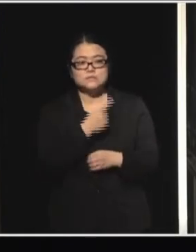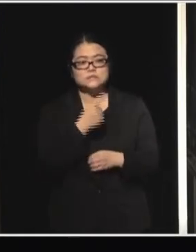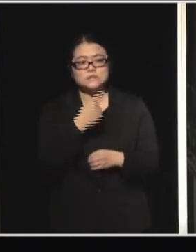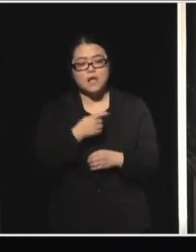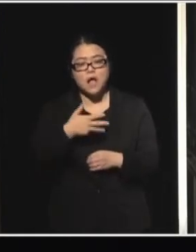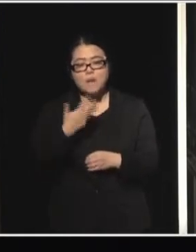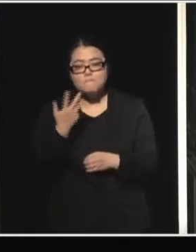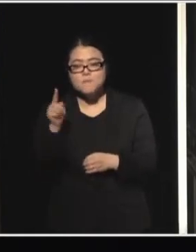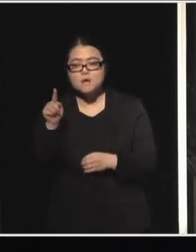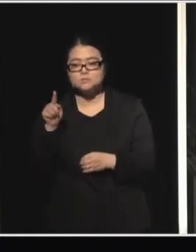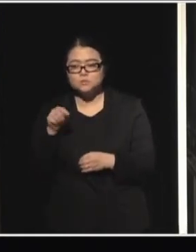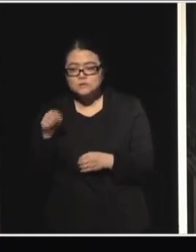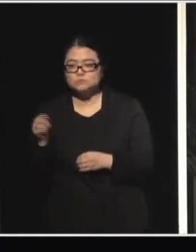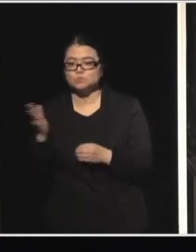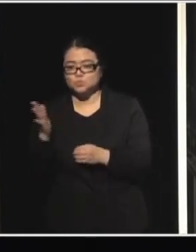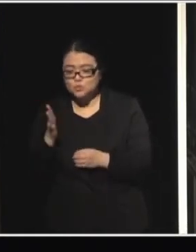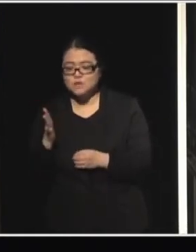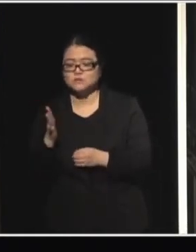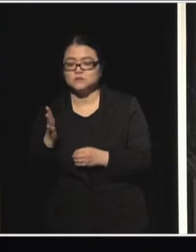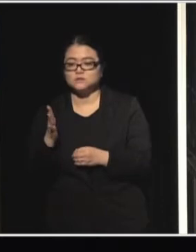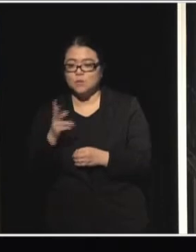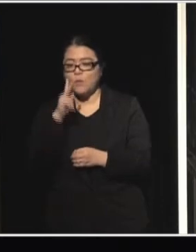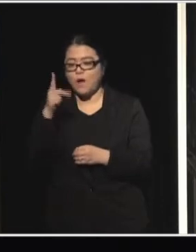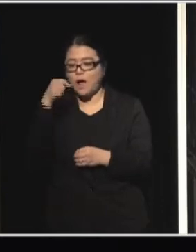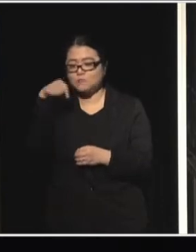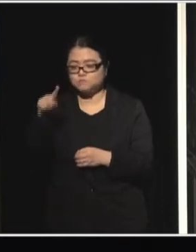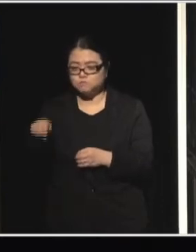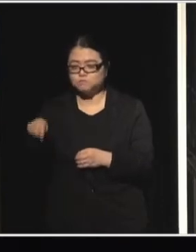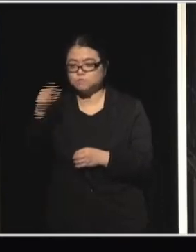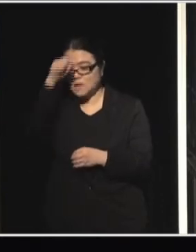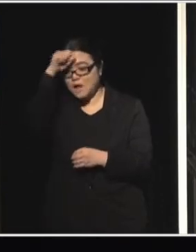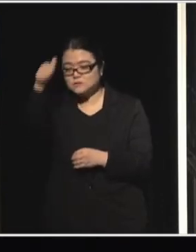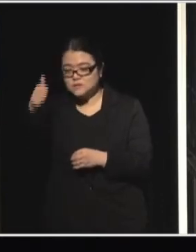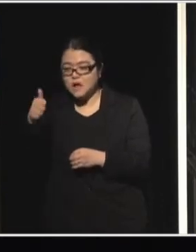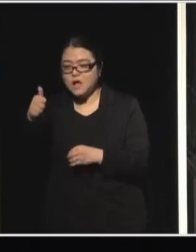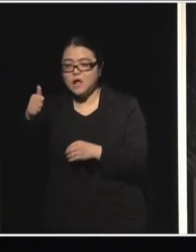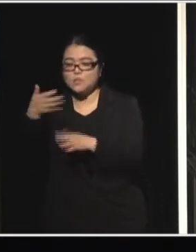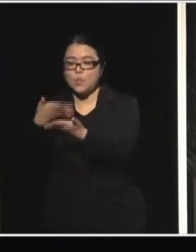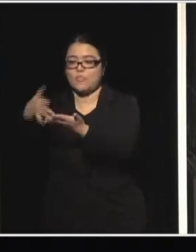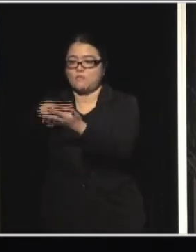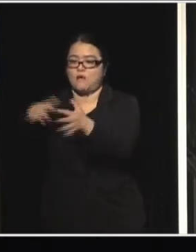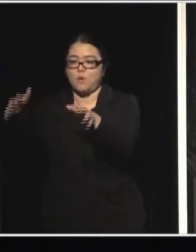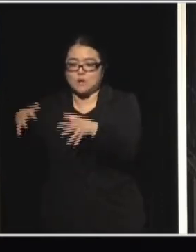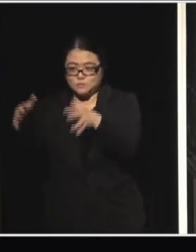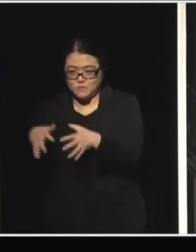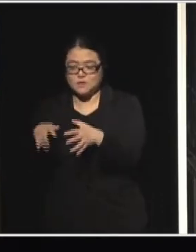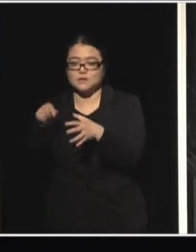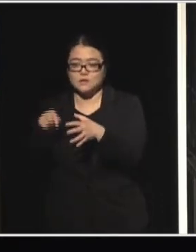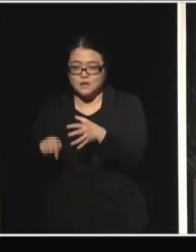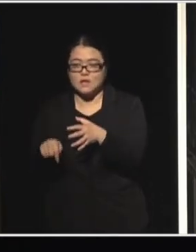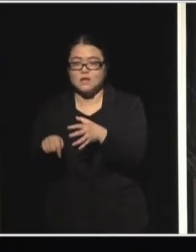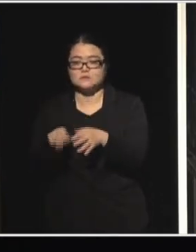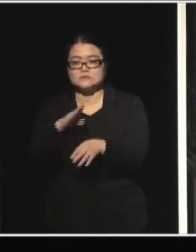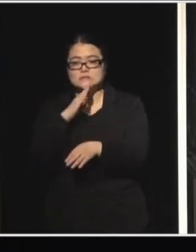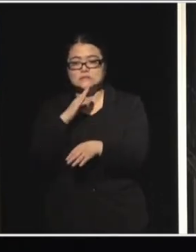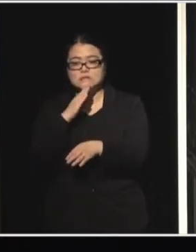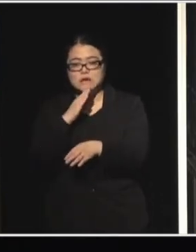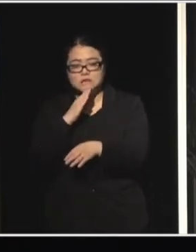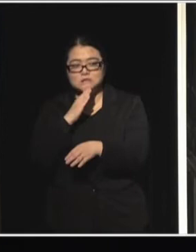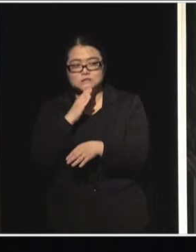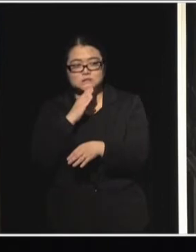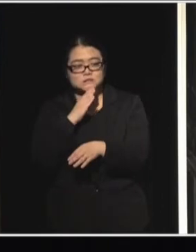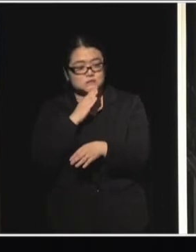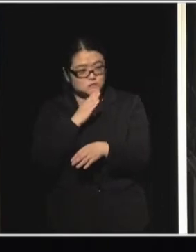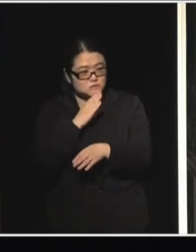ところが完成車の集めたデータが発表されていまして実際4243名の死亡が発表されてい